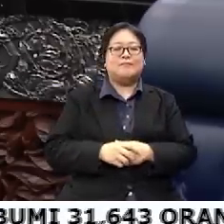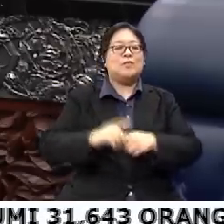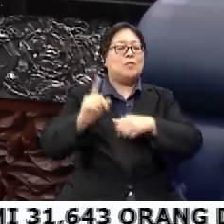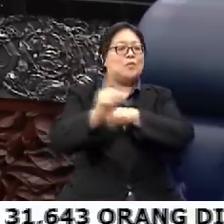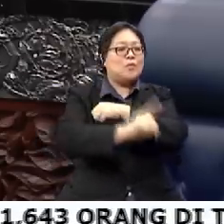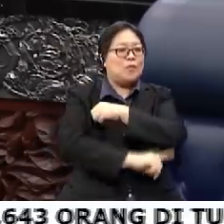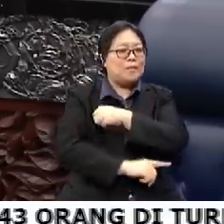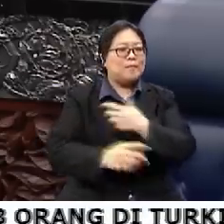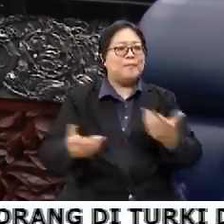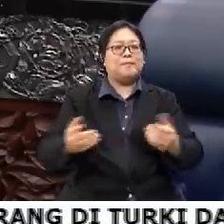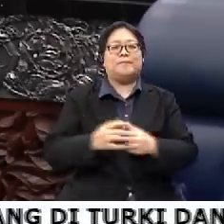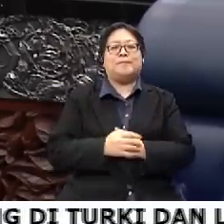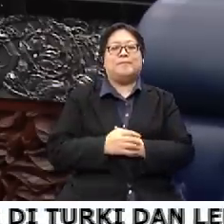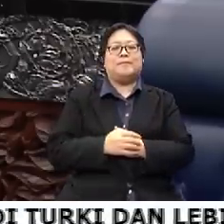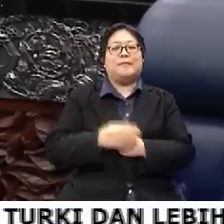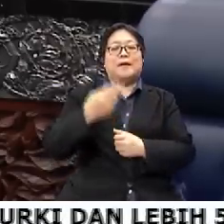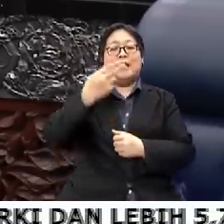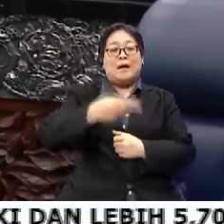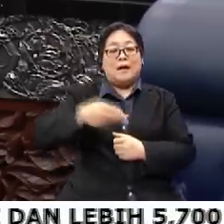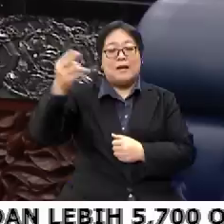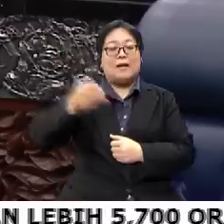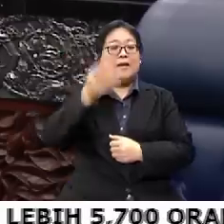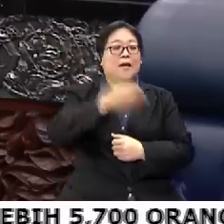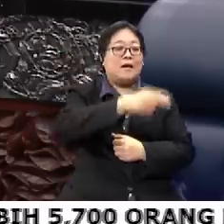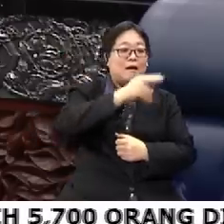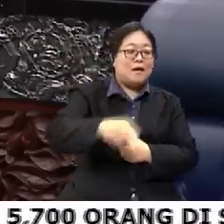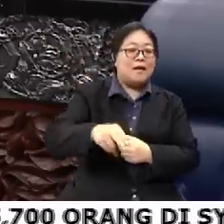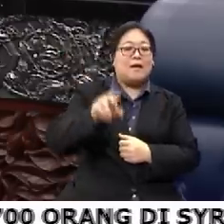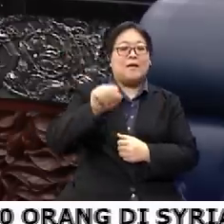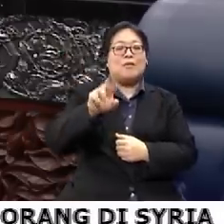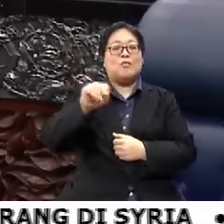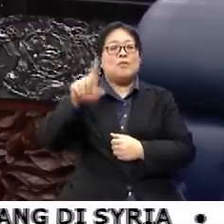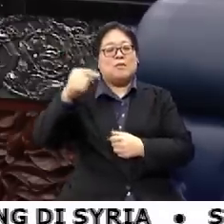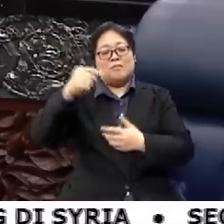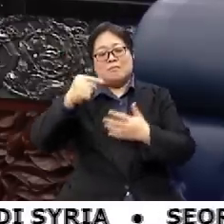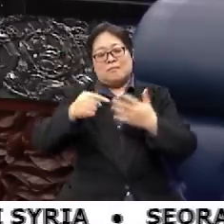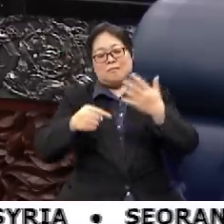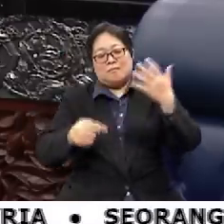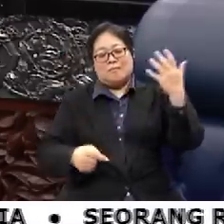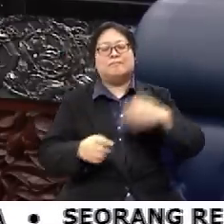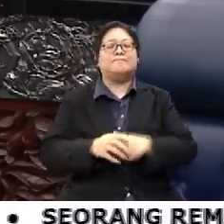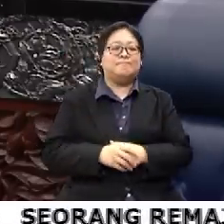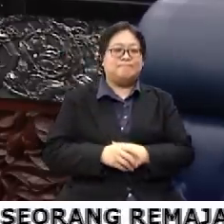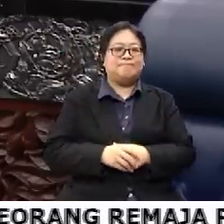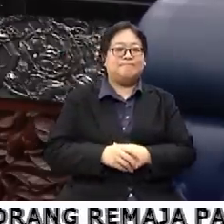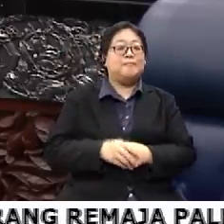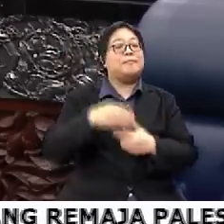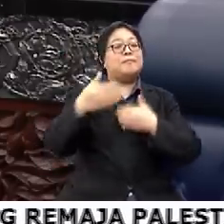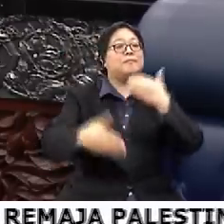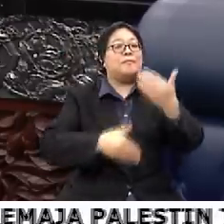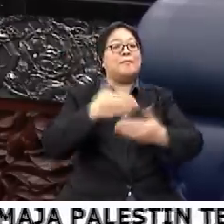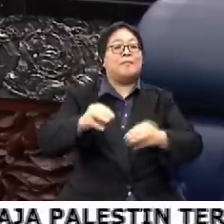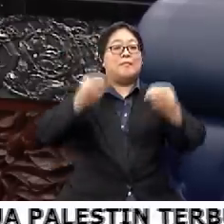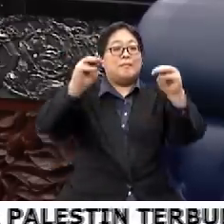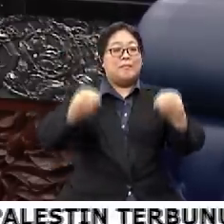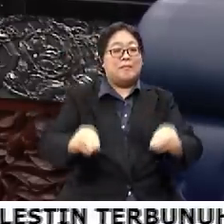hukumnya dari segi halalnya, haramnya, sunat-sunat muakkadnya, berbagai-bagai, supaya perjalanan kehidupan manusia